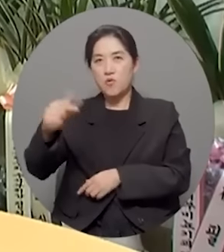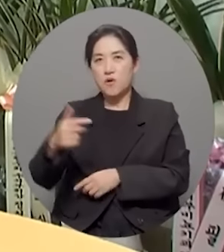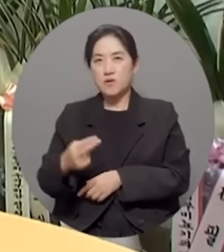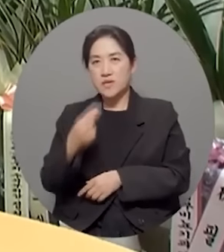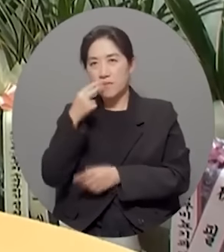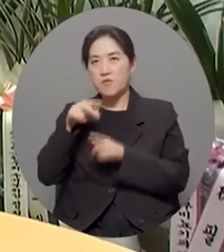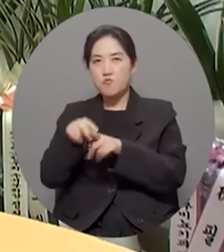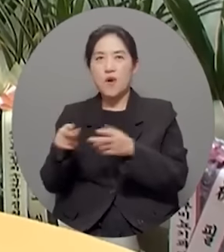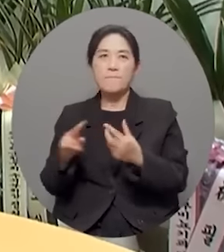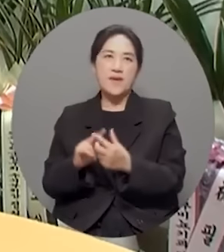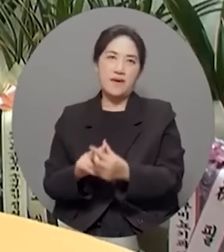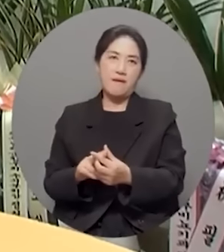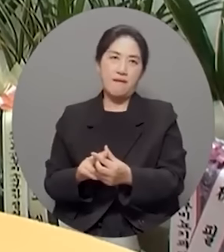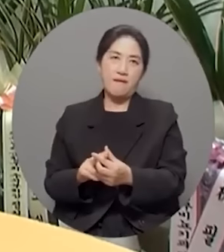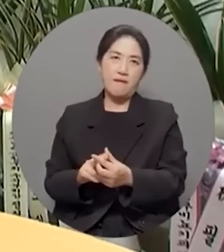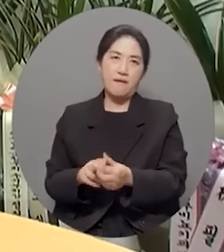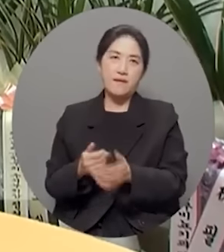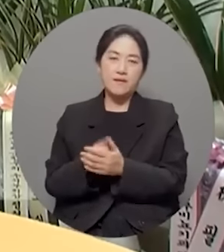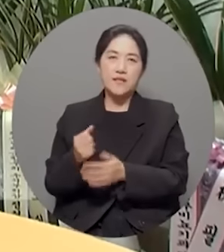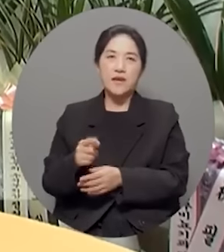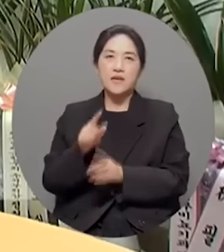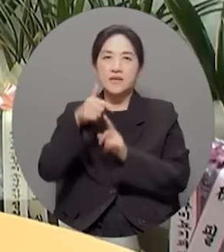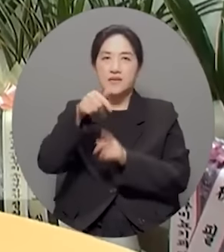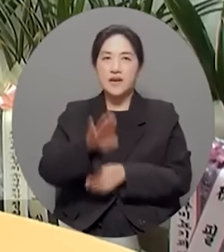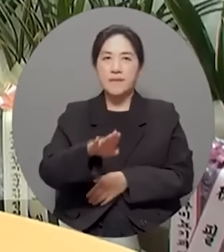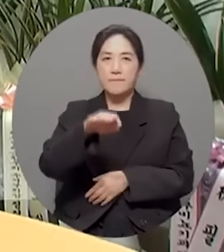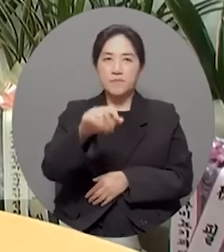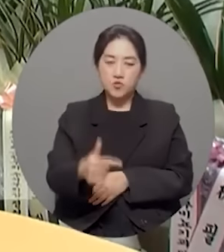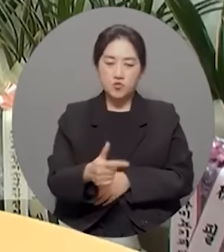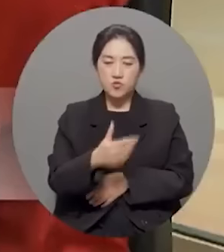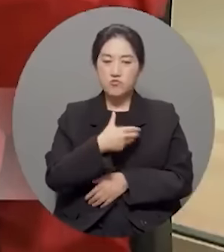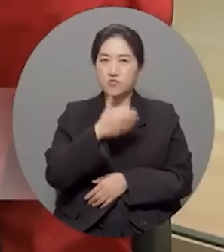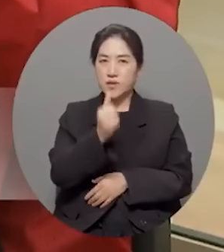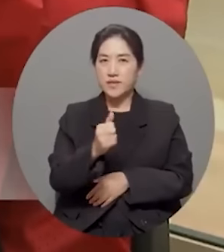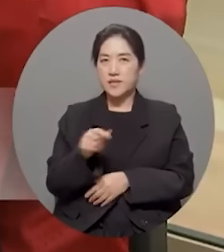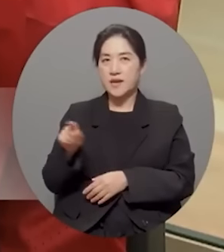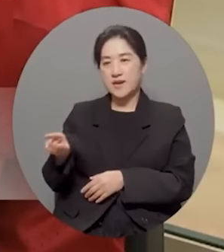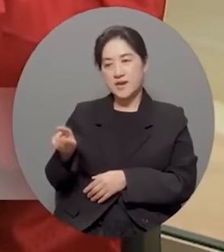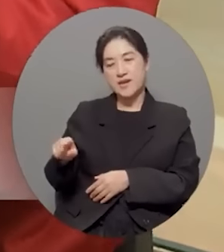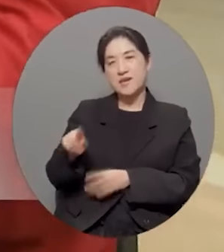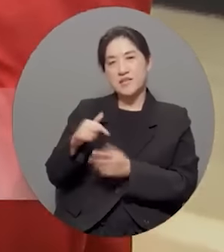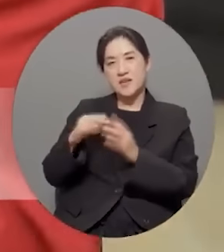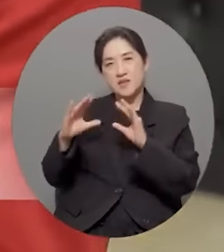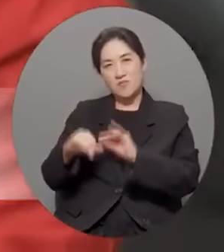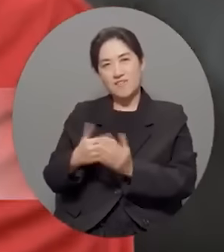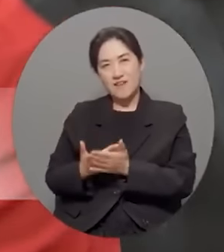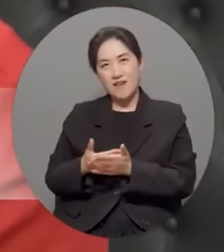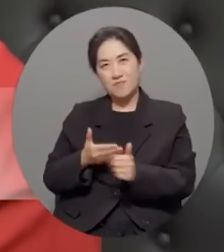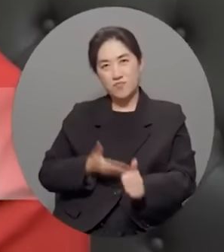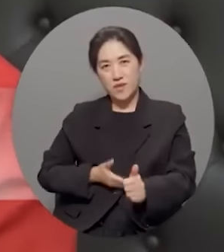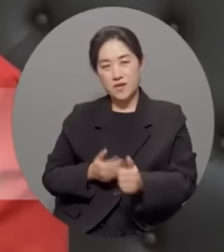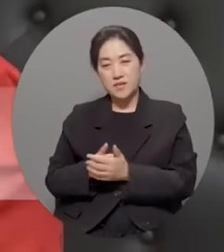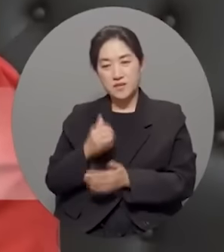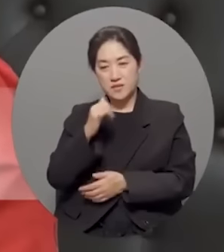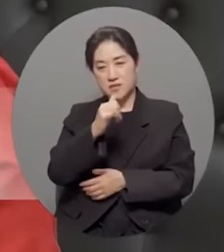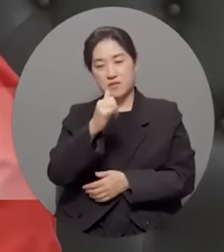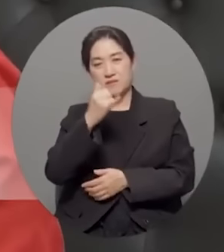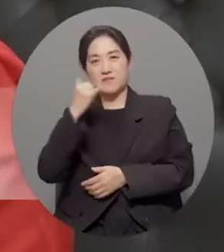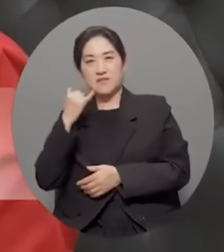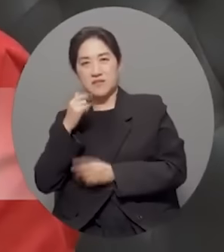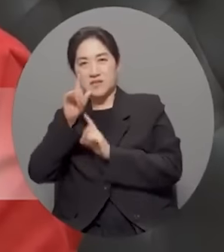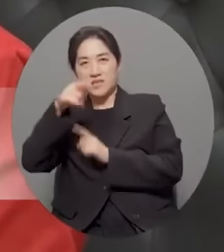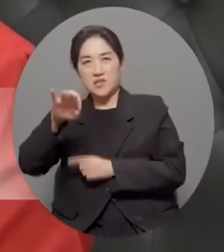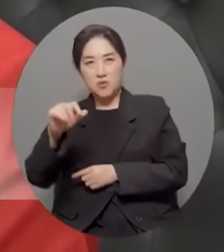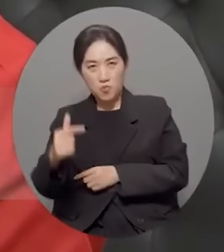함께 있었습니다. 그리고 이갑준 구청장은 이성건 후보에 대한 지지를 부탁했고 전화를 넘겨받은